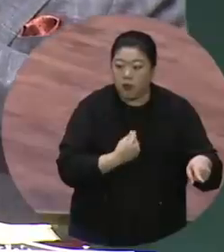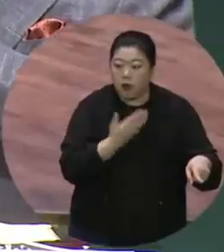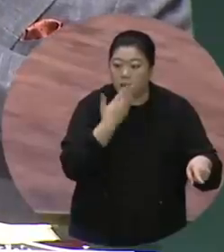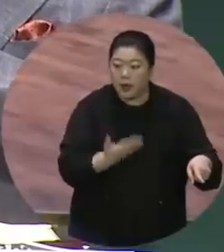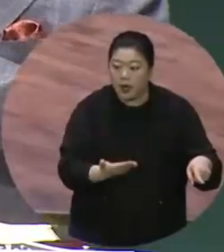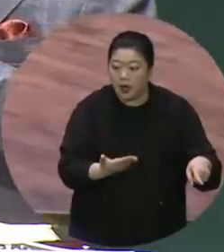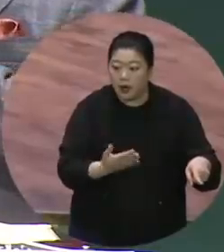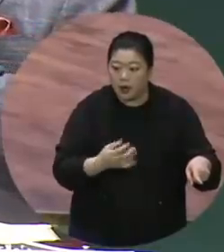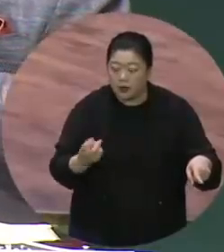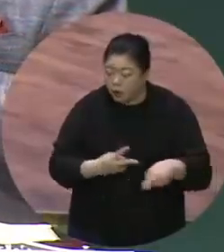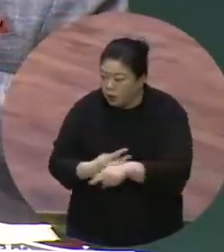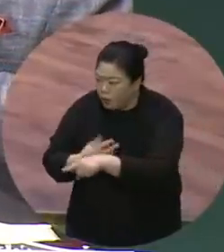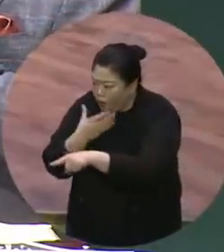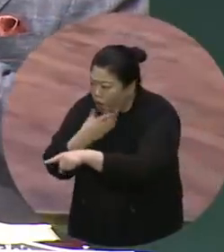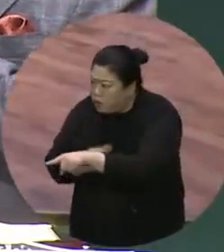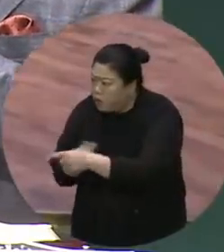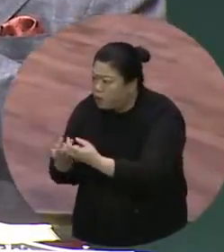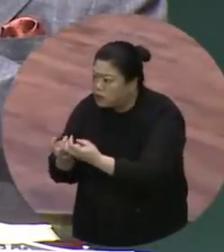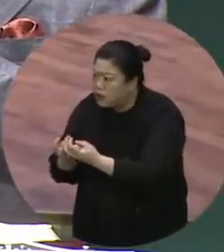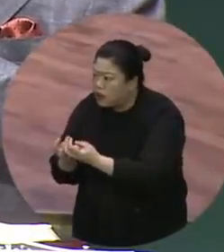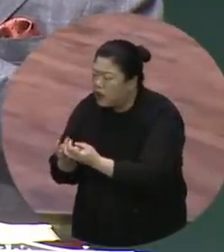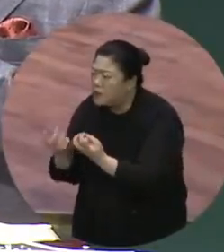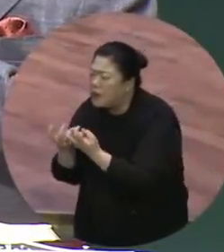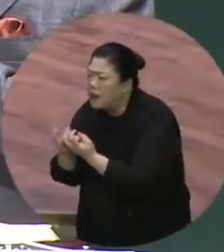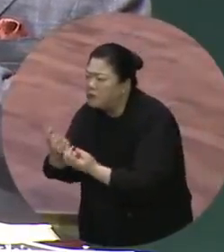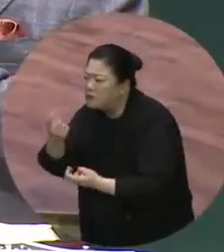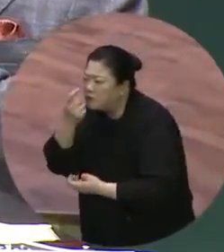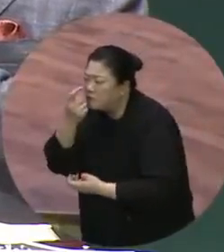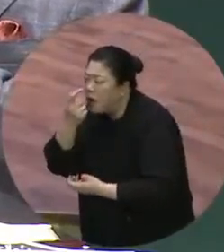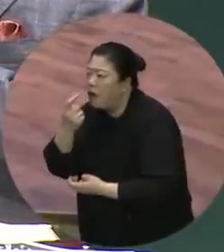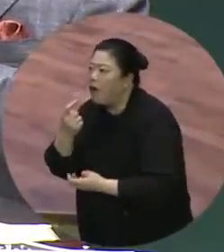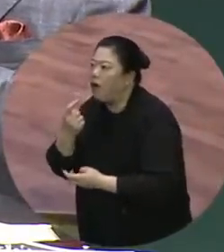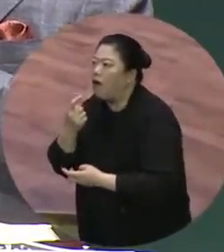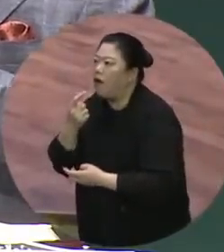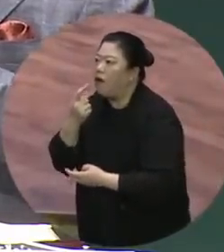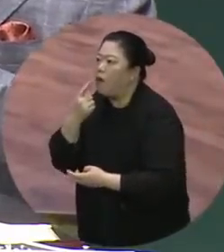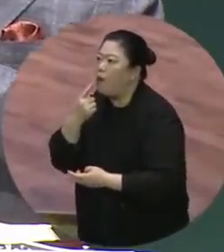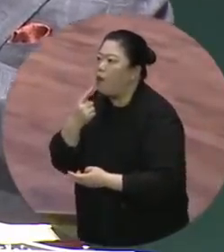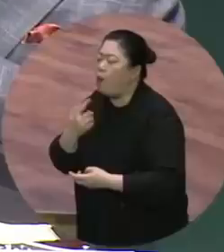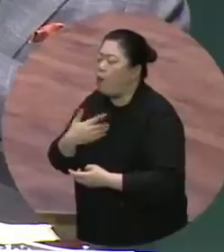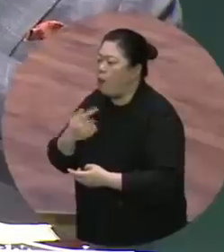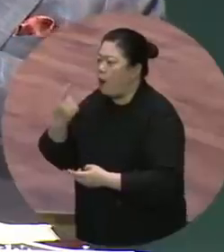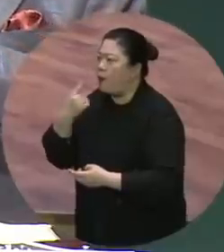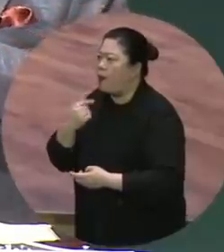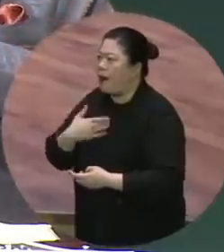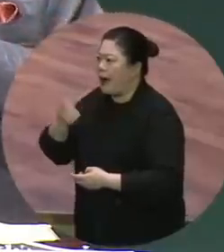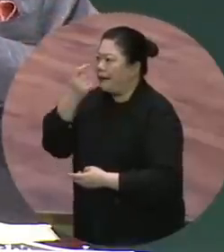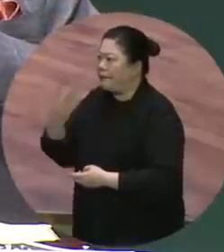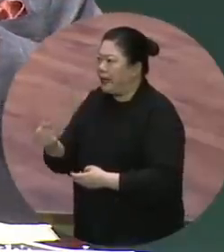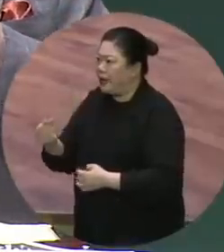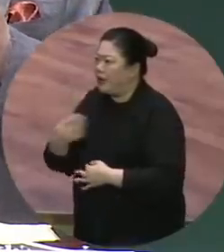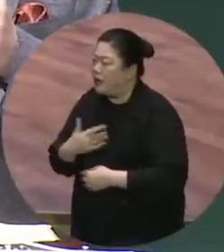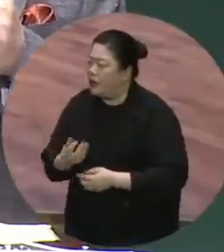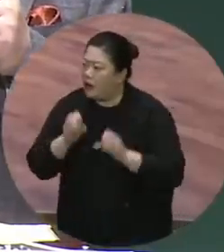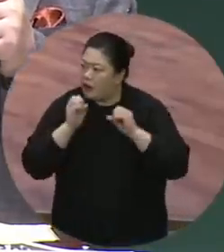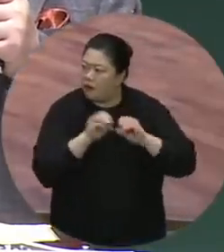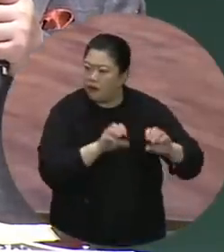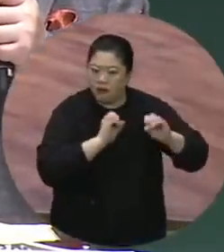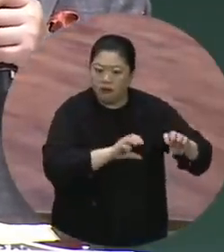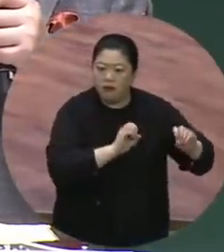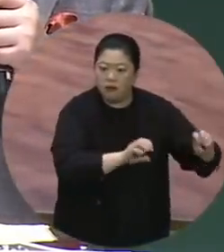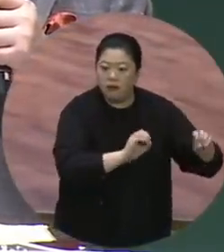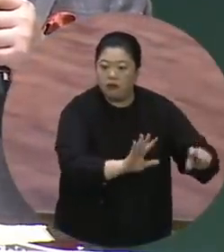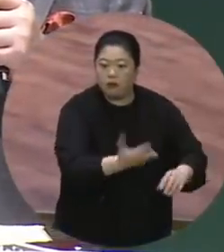참 행복하게 보인다. 참 부럽다. 이게 신자예요. 하나님 자녀의